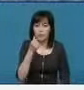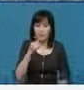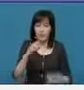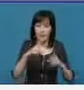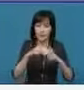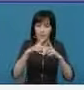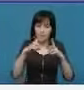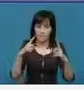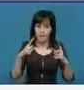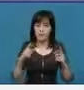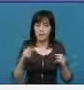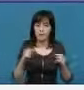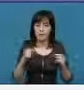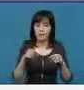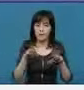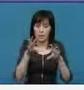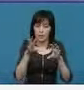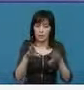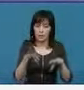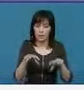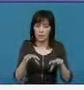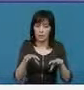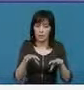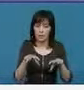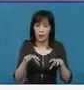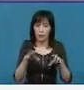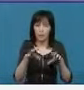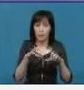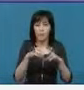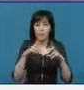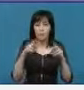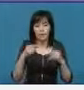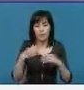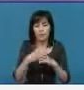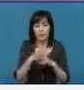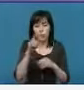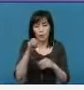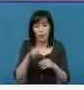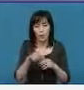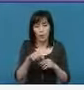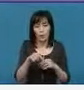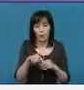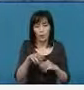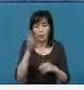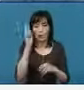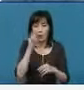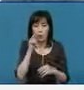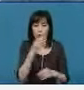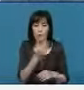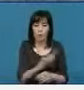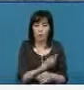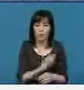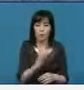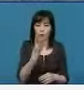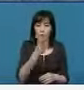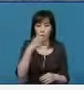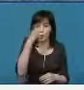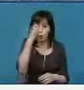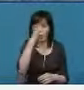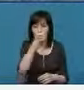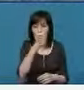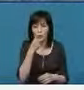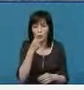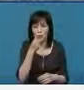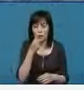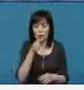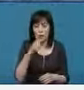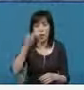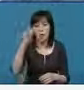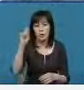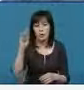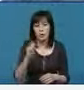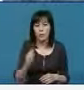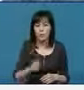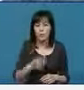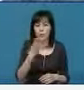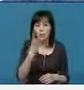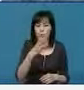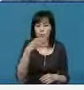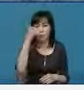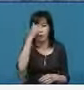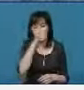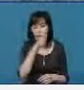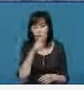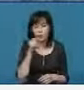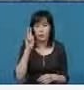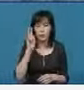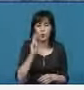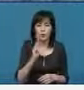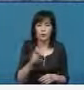деді. Осыған барып түсейін дедім. Оған не? 4 жыл соғысты өткізсік. 4 жыл